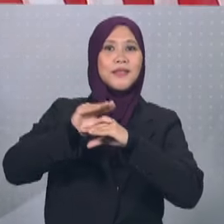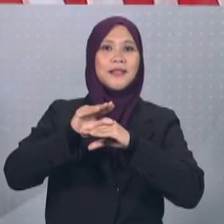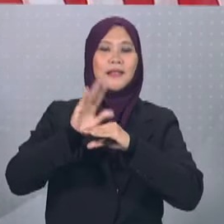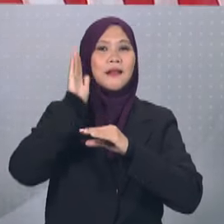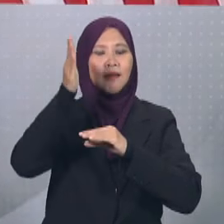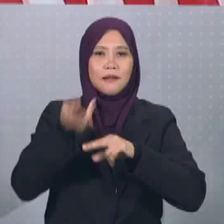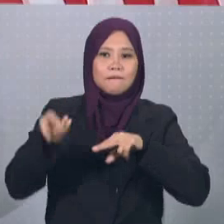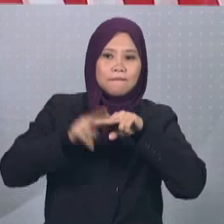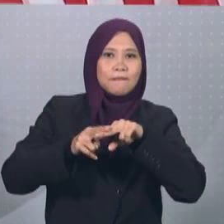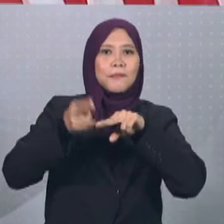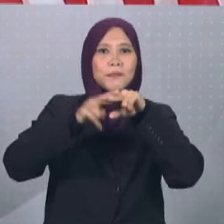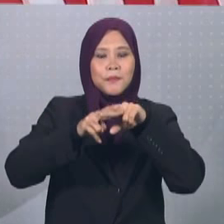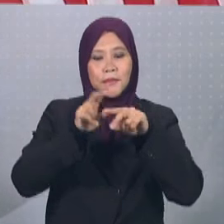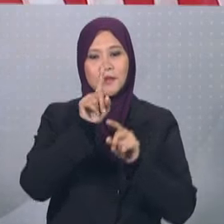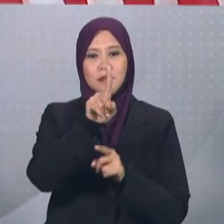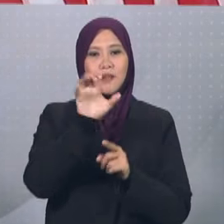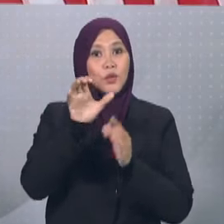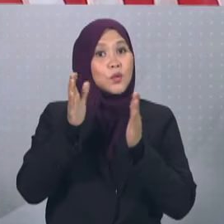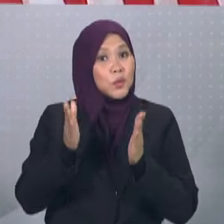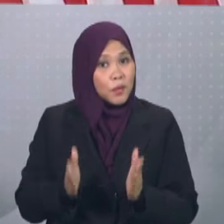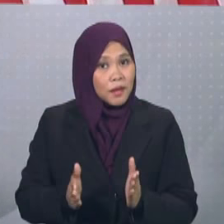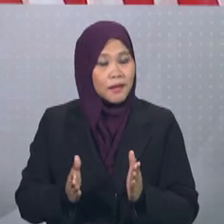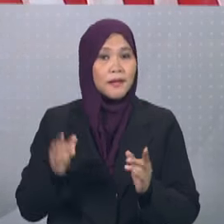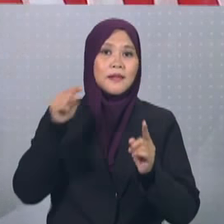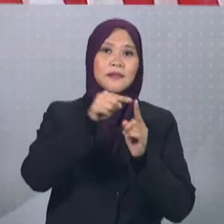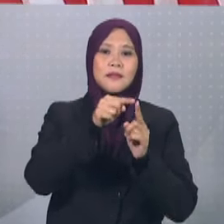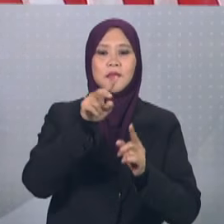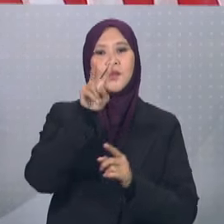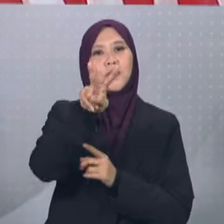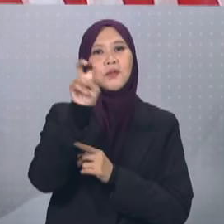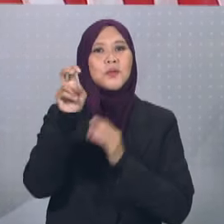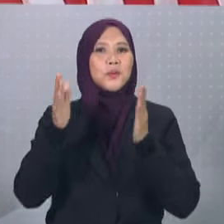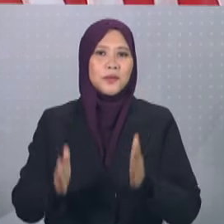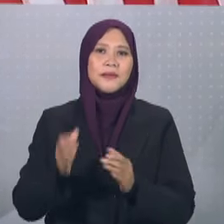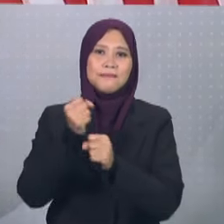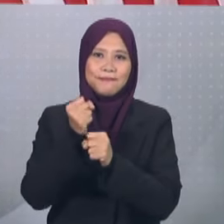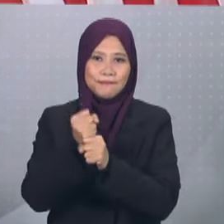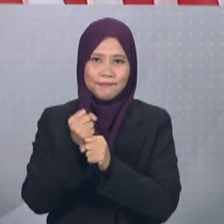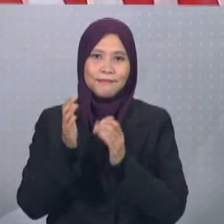akan ditingkatkan daripada 100 orang kepada 200 orang pekerja.